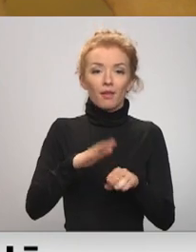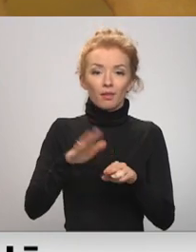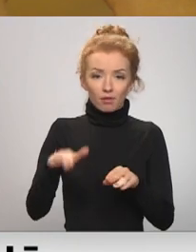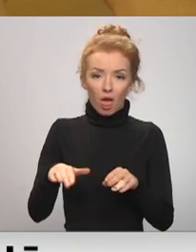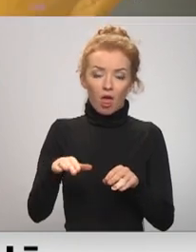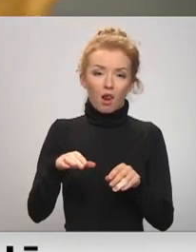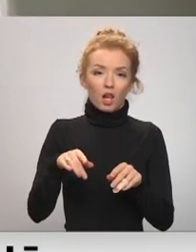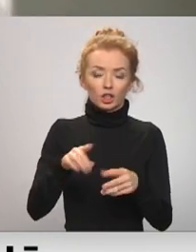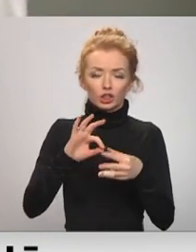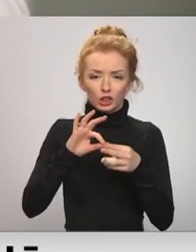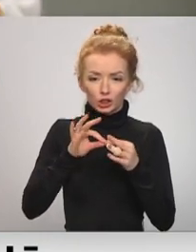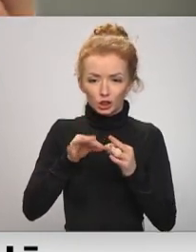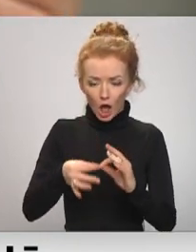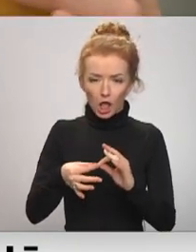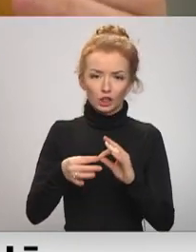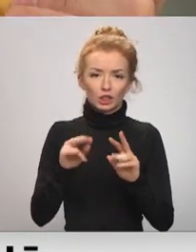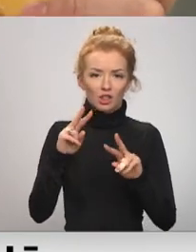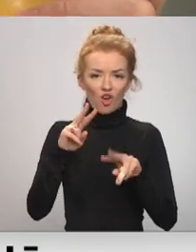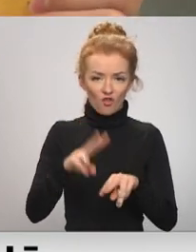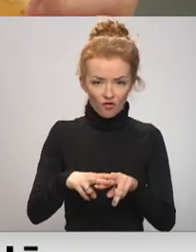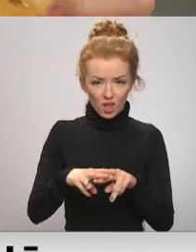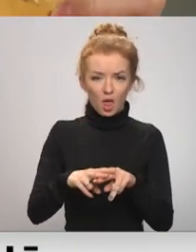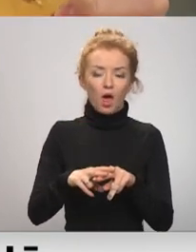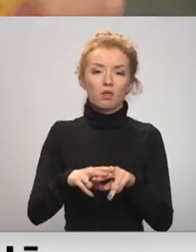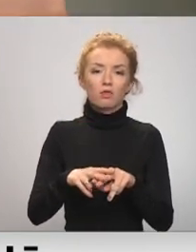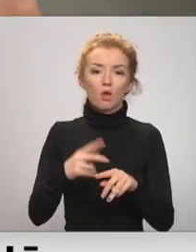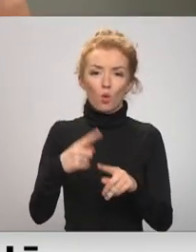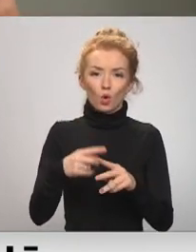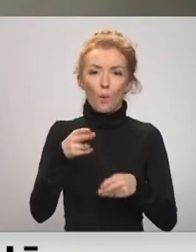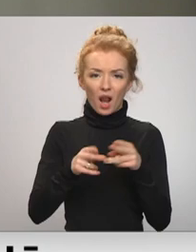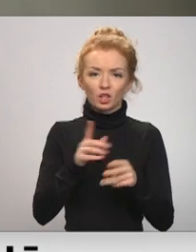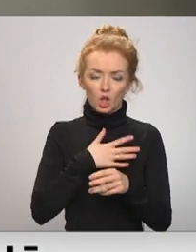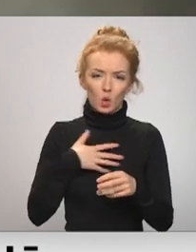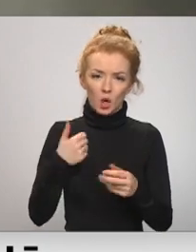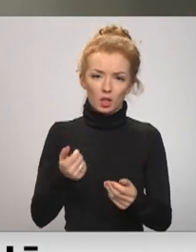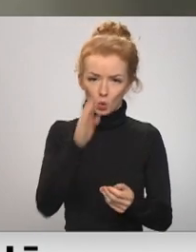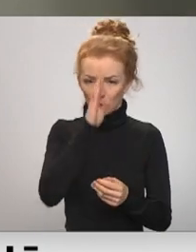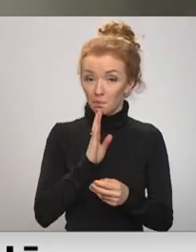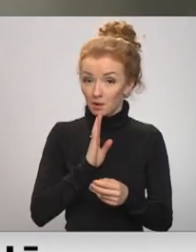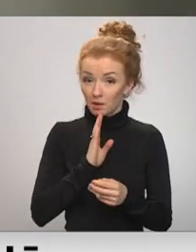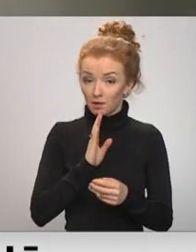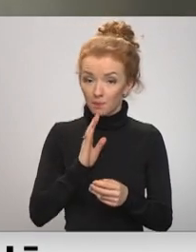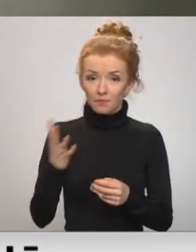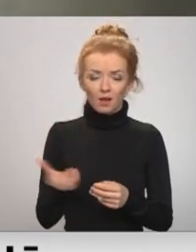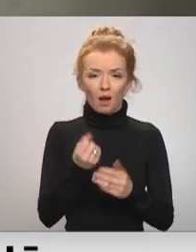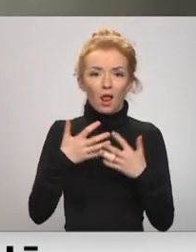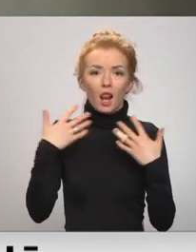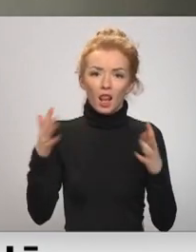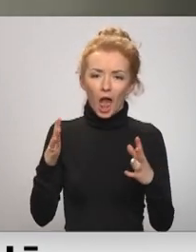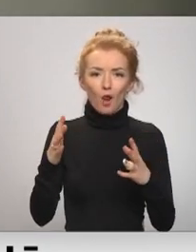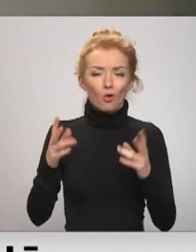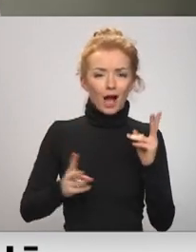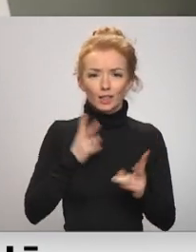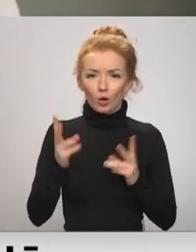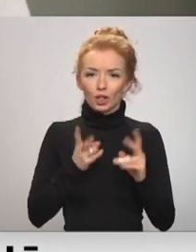savas anatomiskās lokalizācijas dēļ un operācijas sarežģītības dēļ. Ar lielu aizrautību Lauris Repša